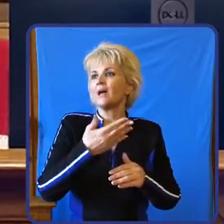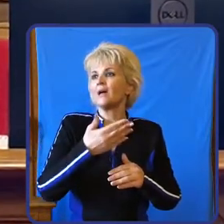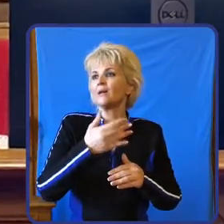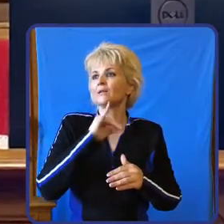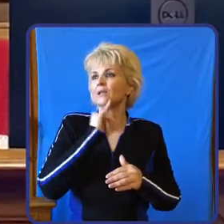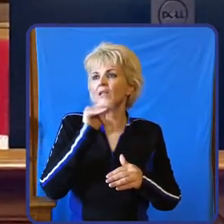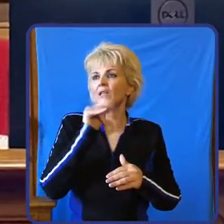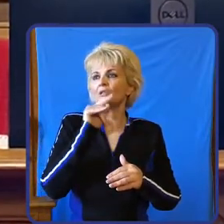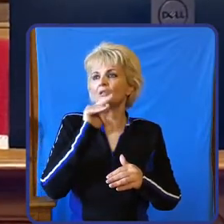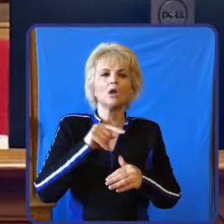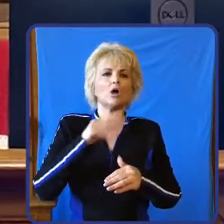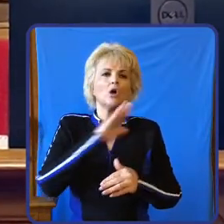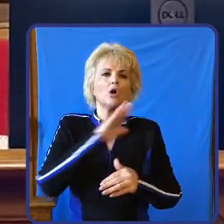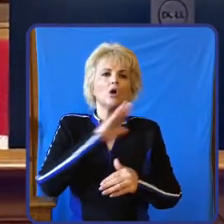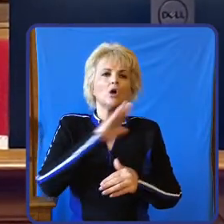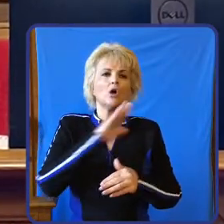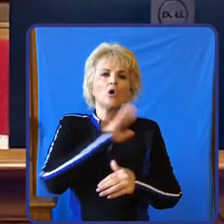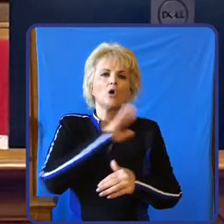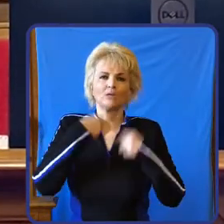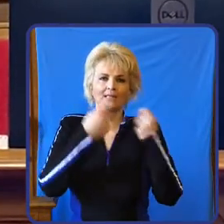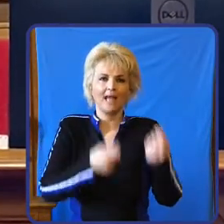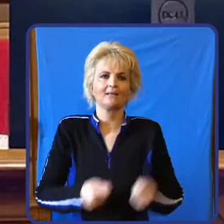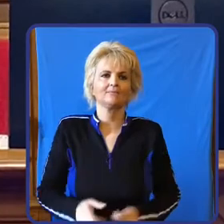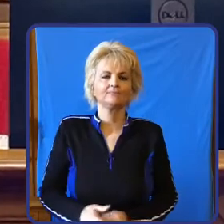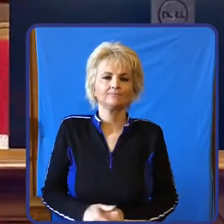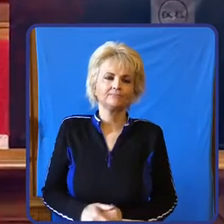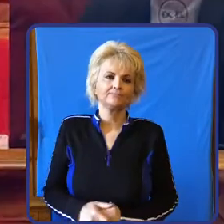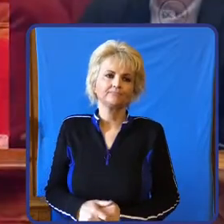helyén, akkor Horváth Zoltánnak adjuk meg a szót.